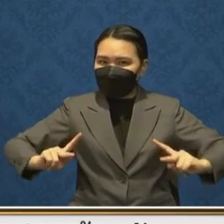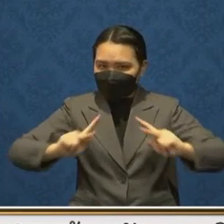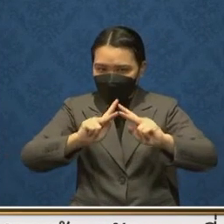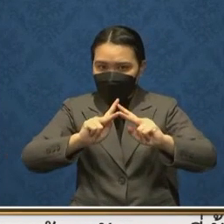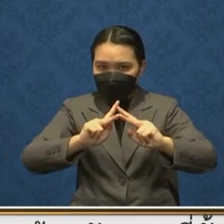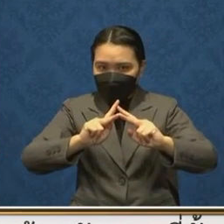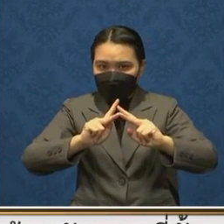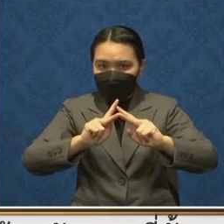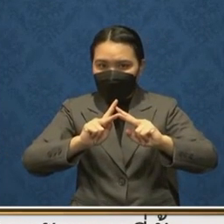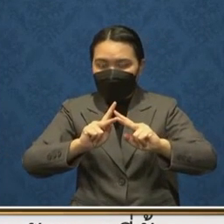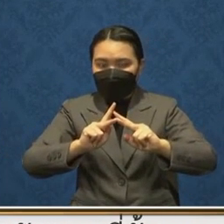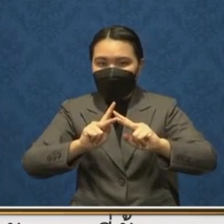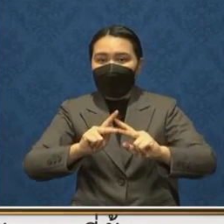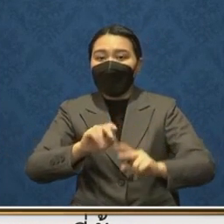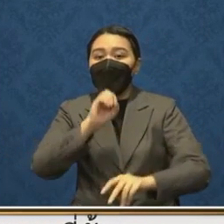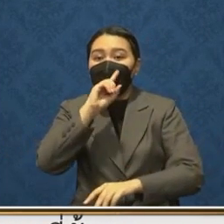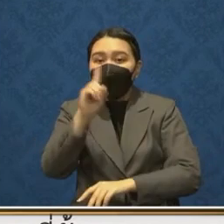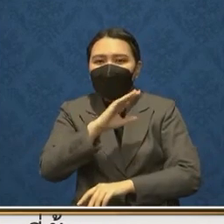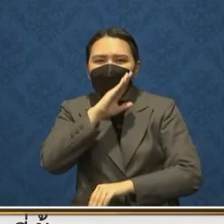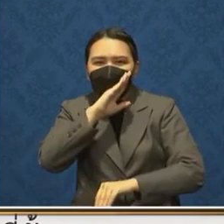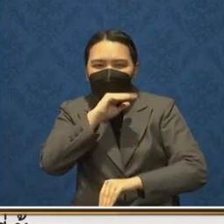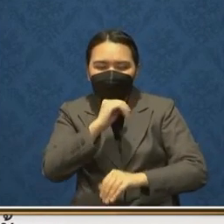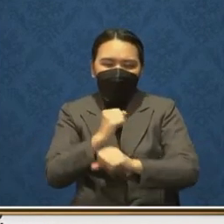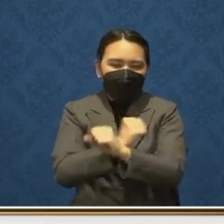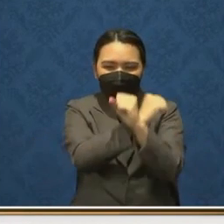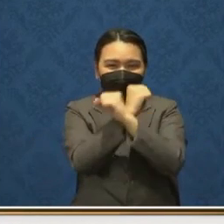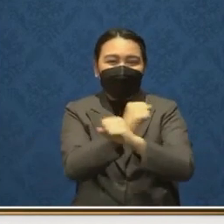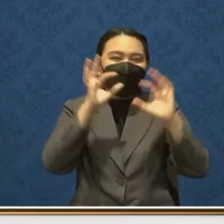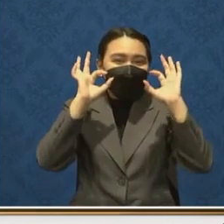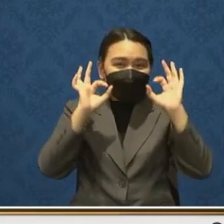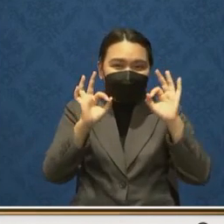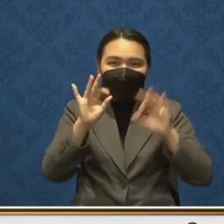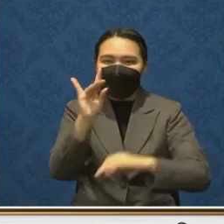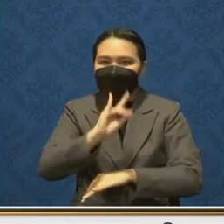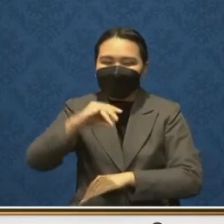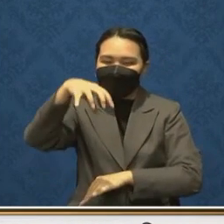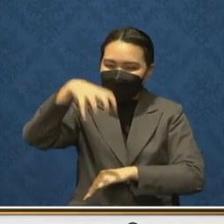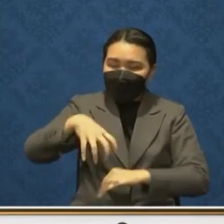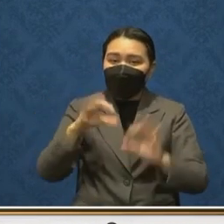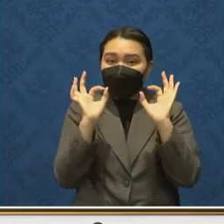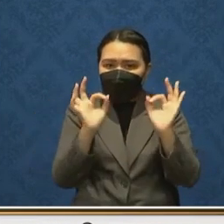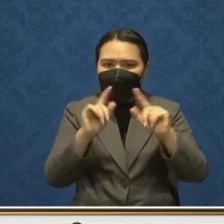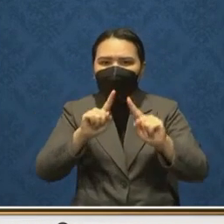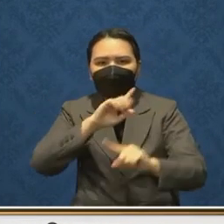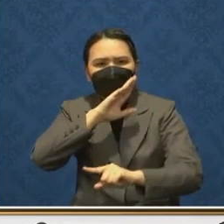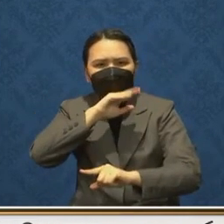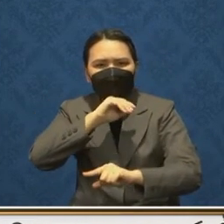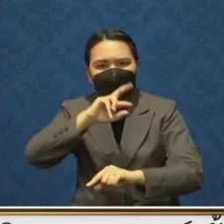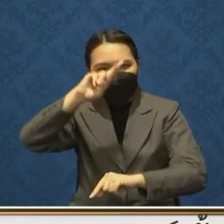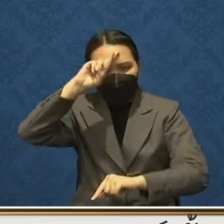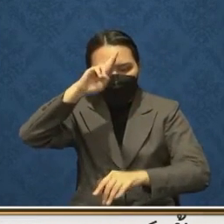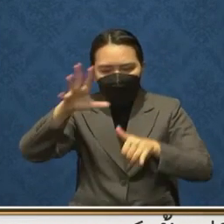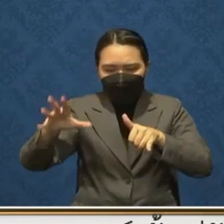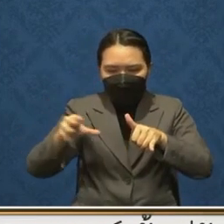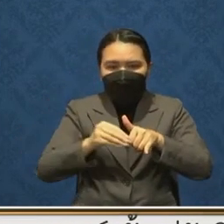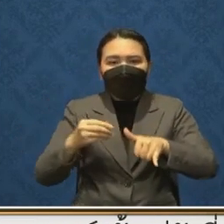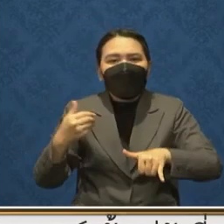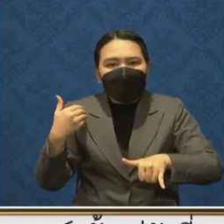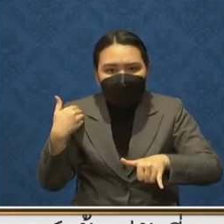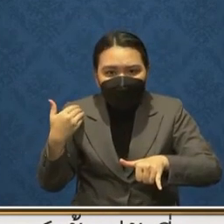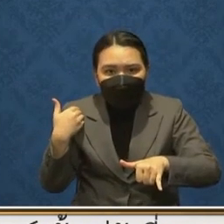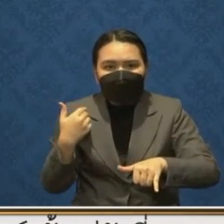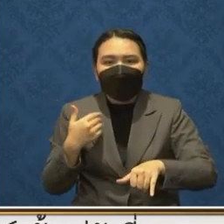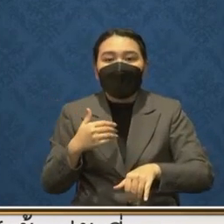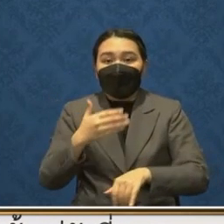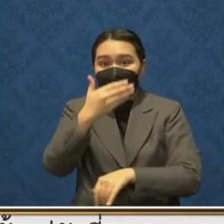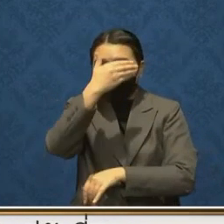บอกวาหมู่ปลอดภัเค ป ideeั้นโรควันนี้อยาลมนะครับผมยังเก็บสิ